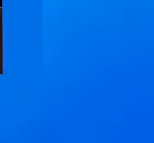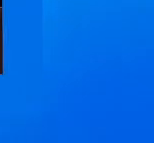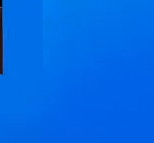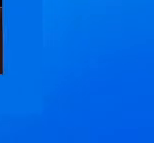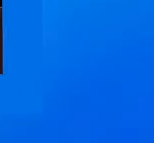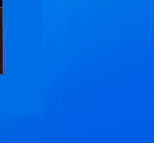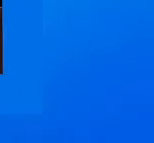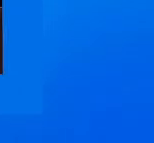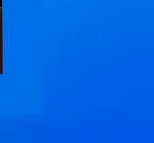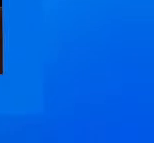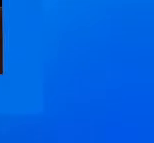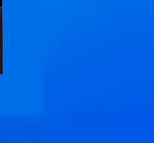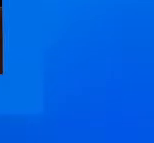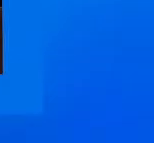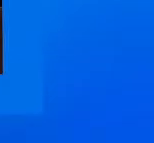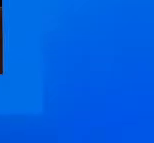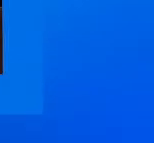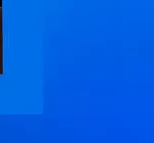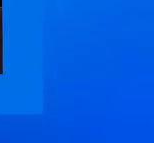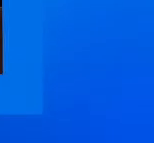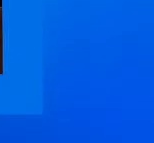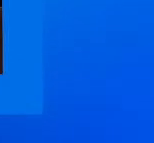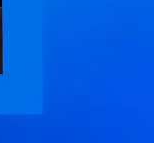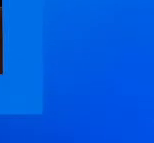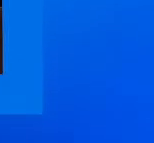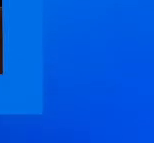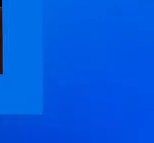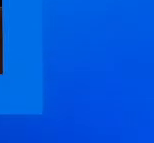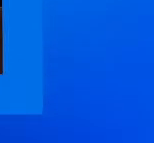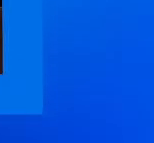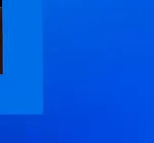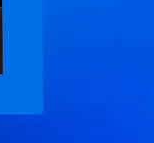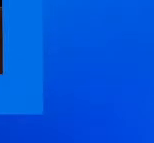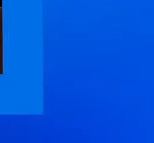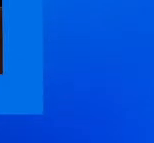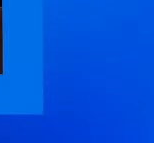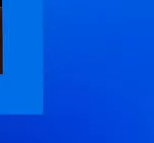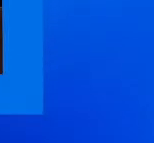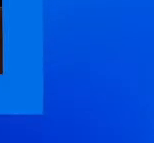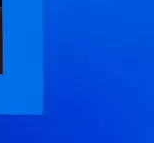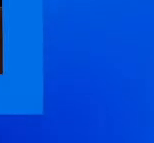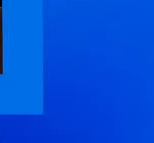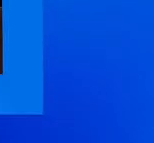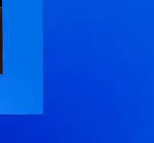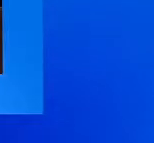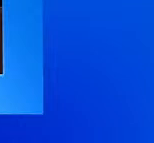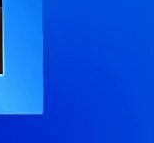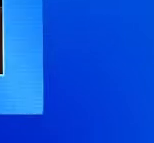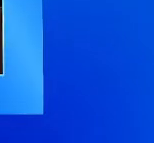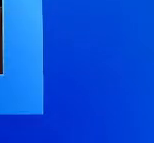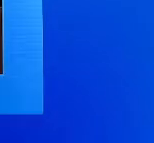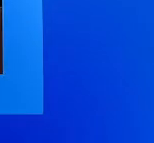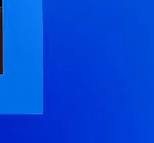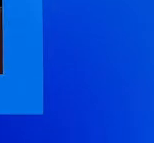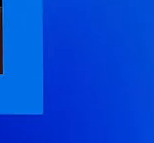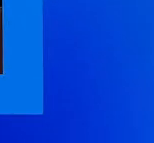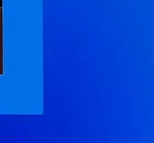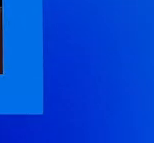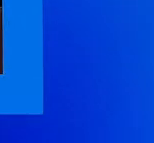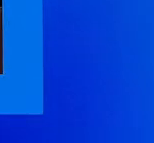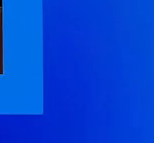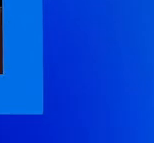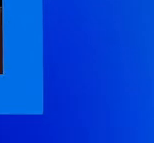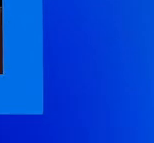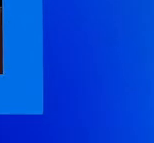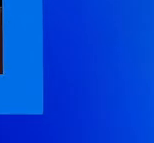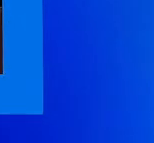levez vos mains commencez par balancer vos mains en disant le siège est terminé le siège est